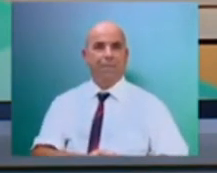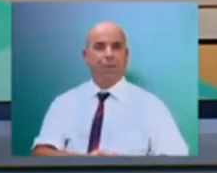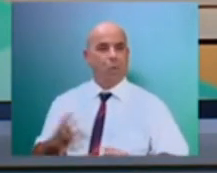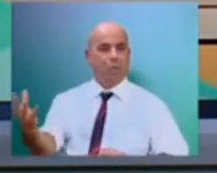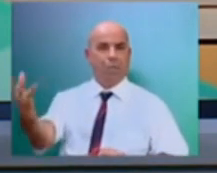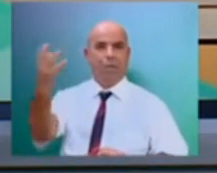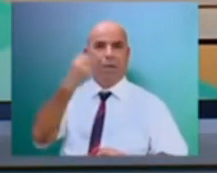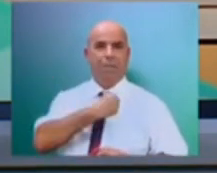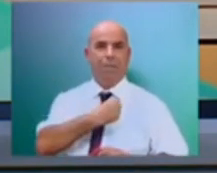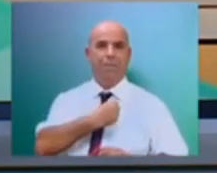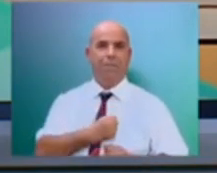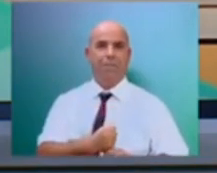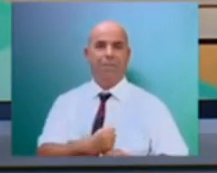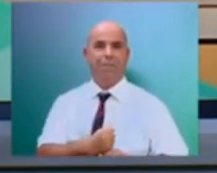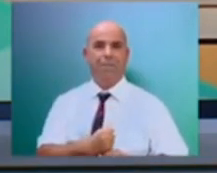لاستعادة